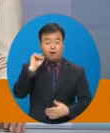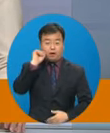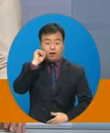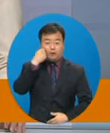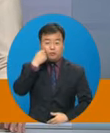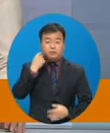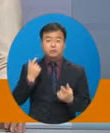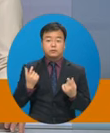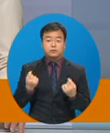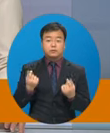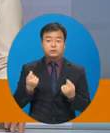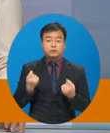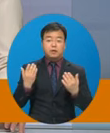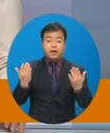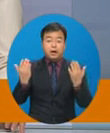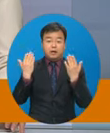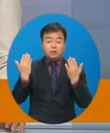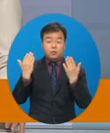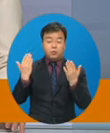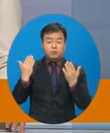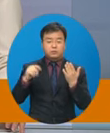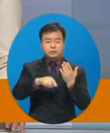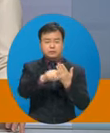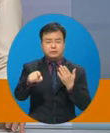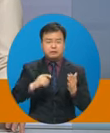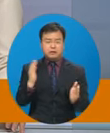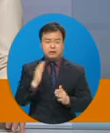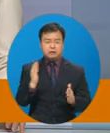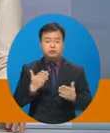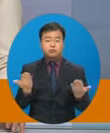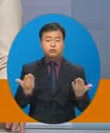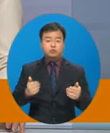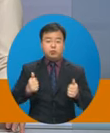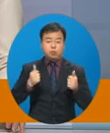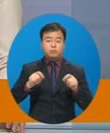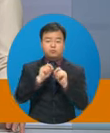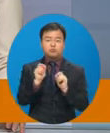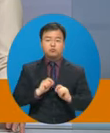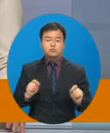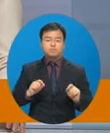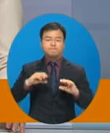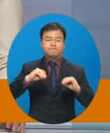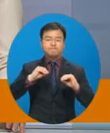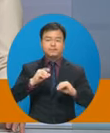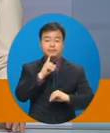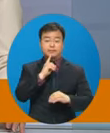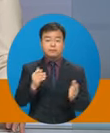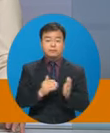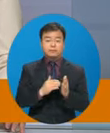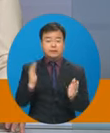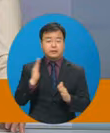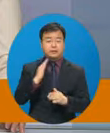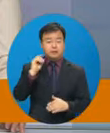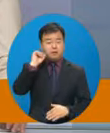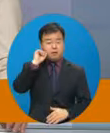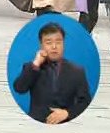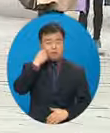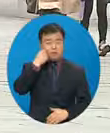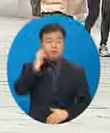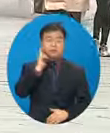학교들이 이런 식의 졸업 유예를 금지하면서 학생들의 시름은 날로 커져만 가고 있습니다. 이수민 기자입니다.